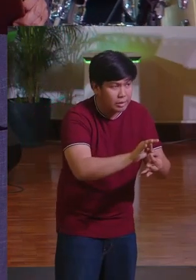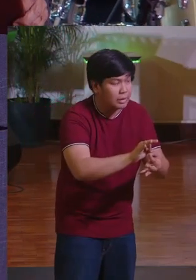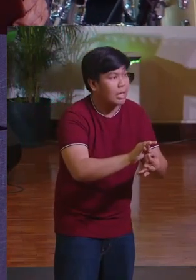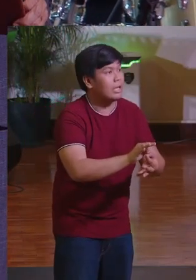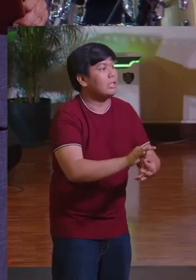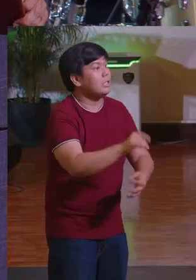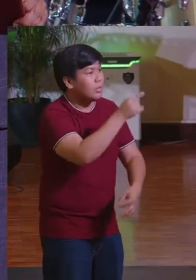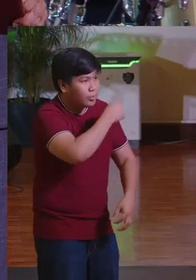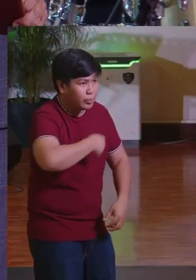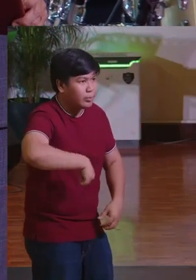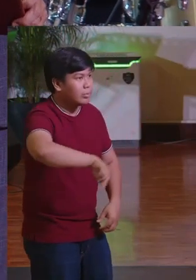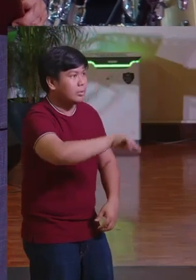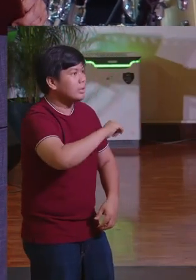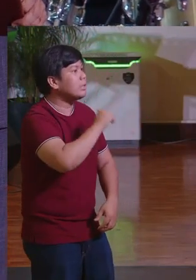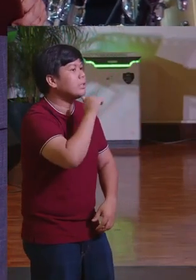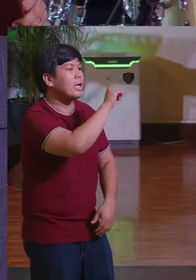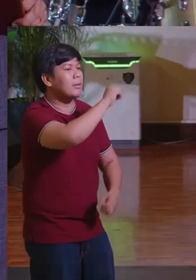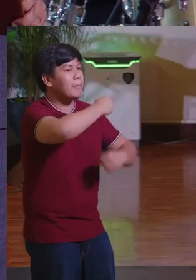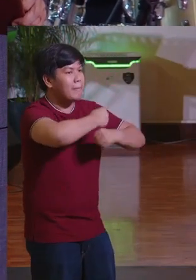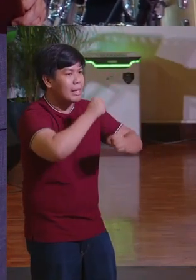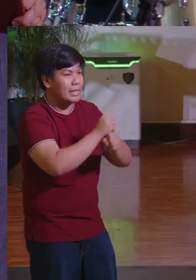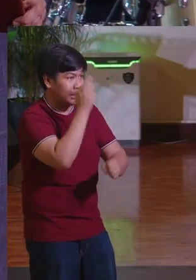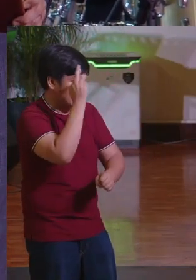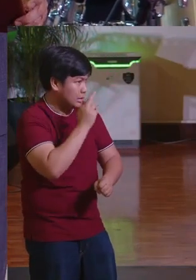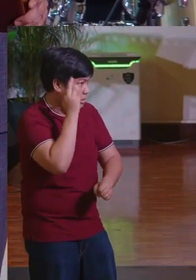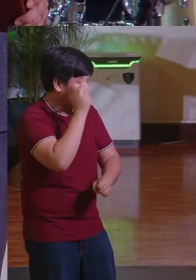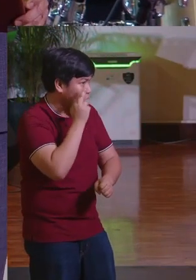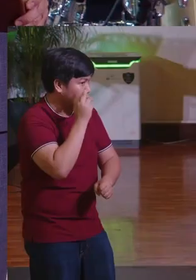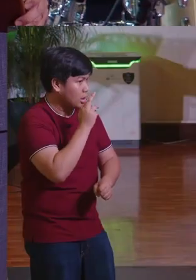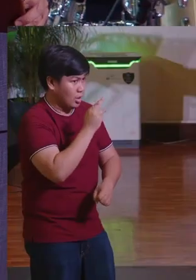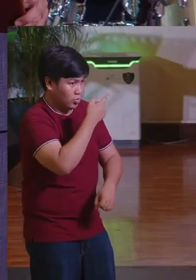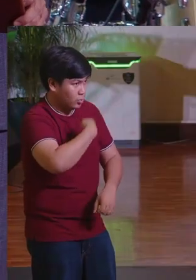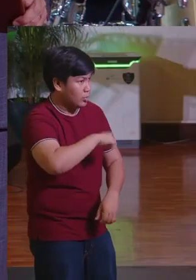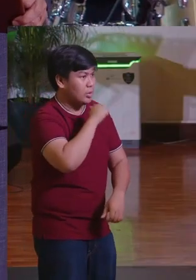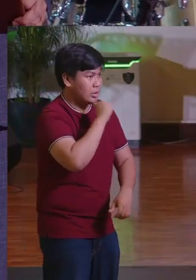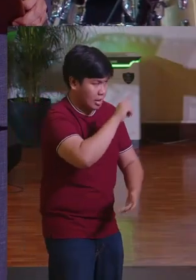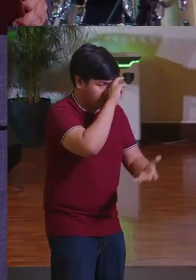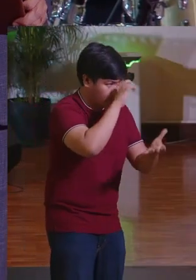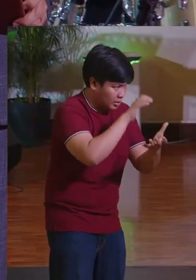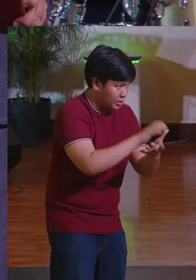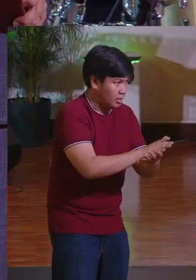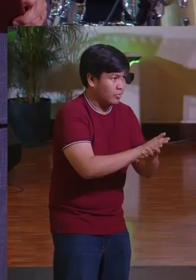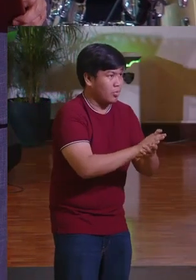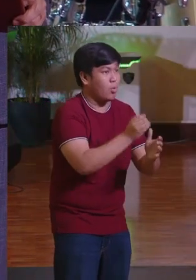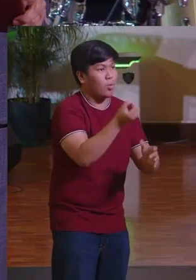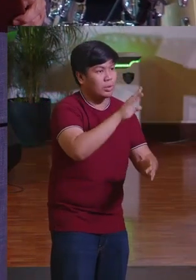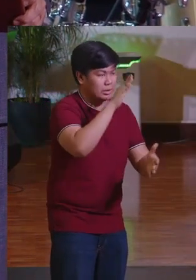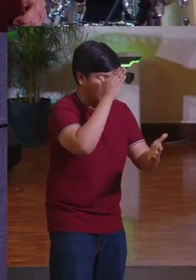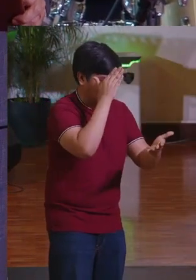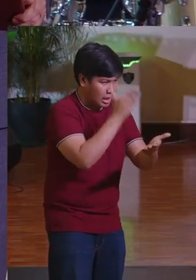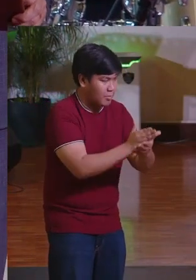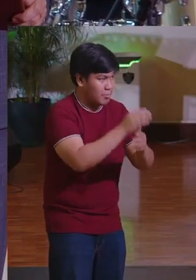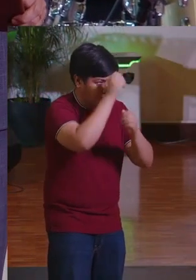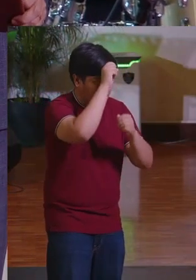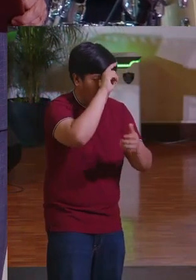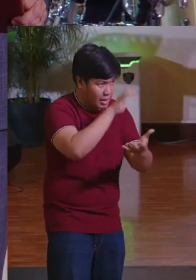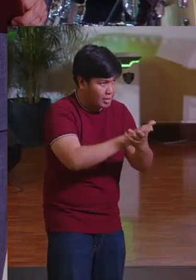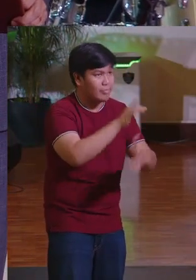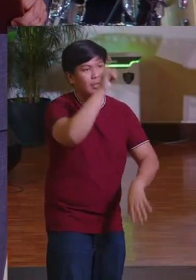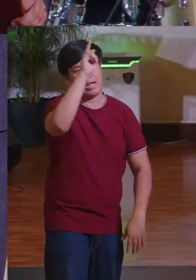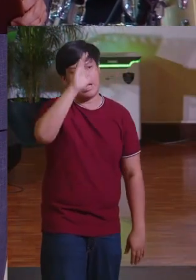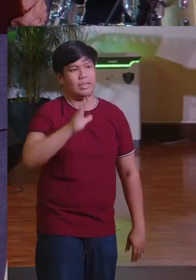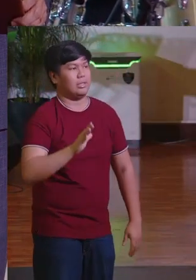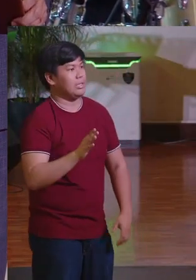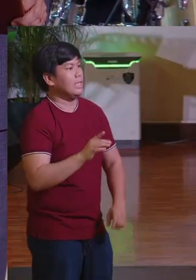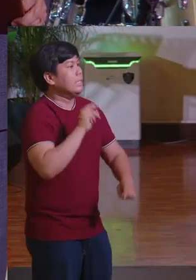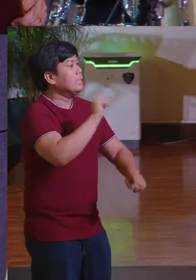Dapat hindi po ito maging dahilan na hindi po tayo tumayo sa ating pananampalataya. At dapat maging maliwanag po kung ano